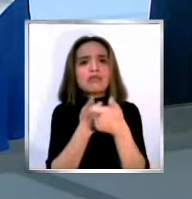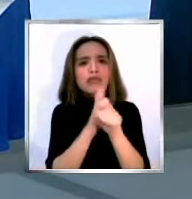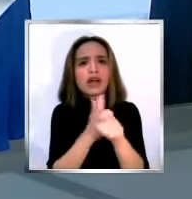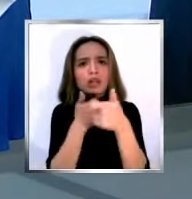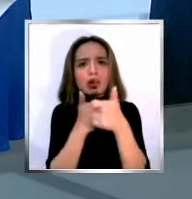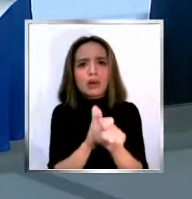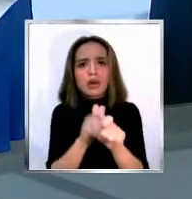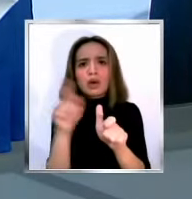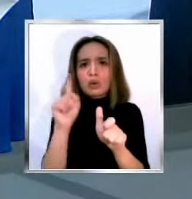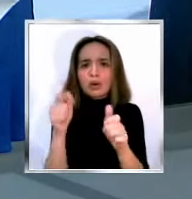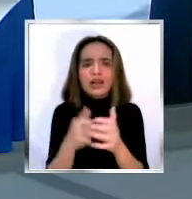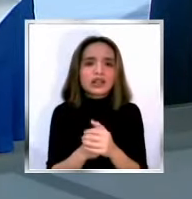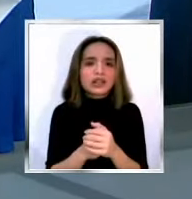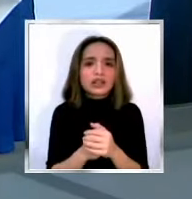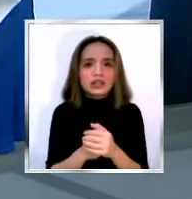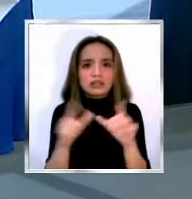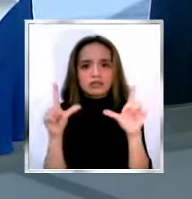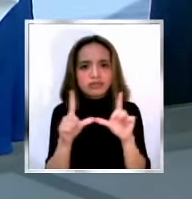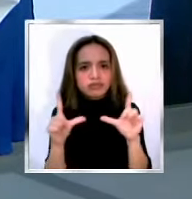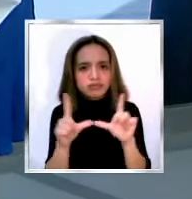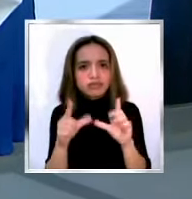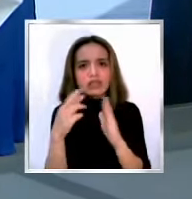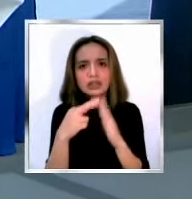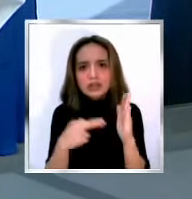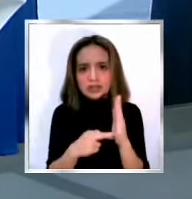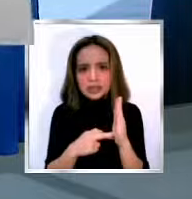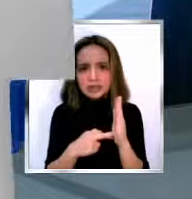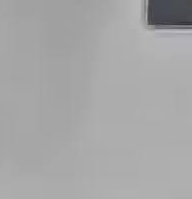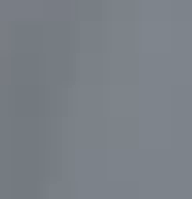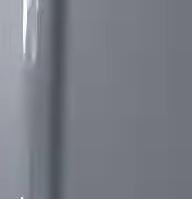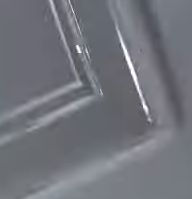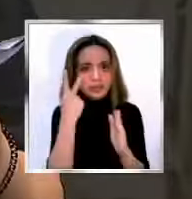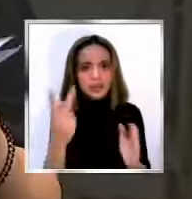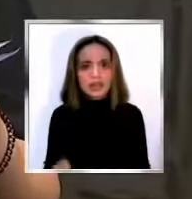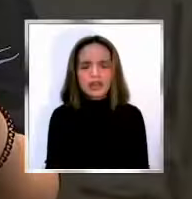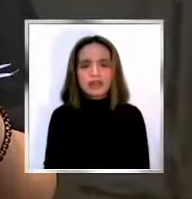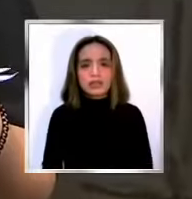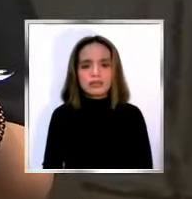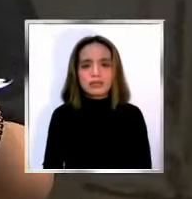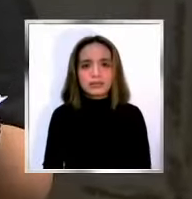ng kanilang prangkisa. Nakatutok si Victoria Tulan.